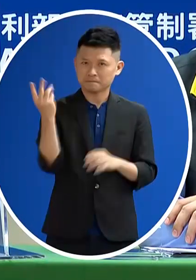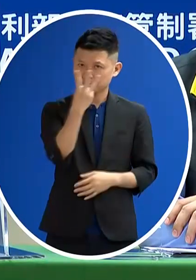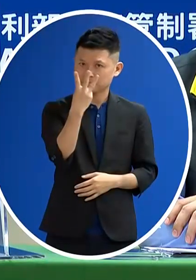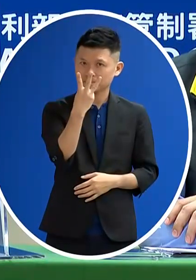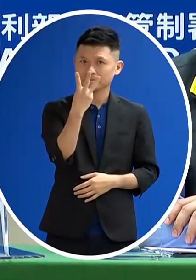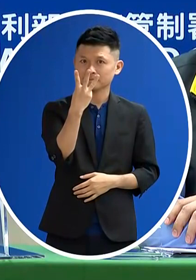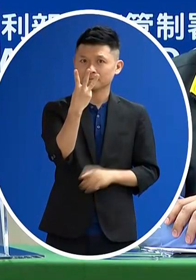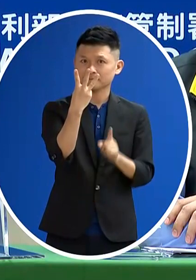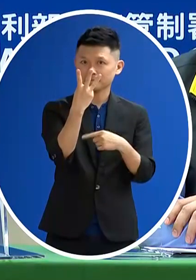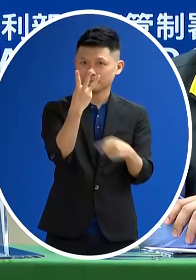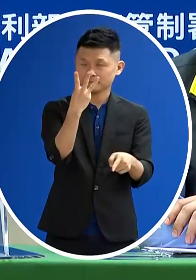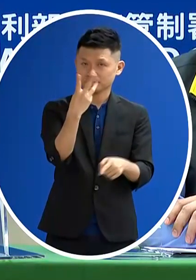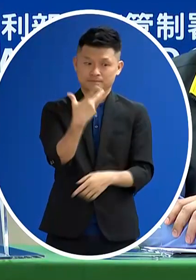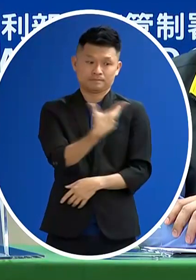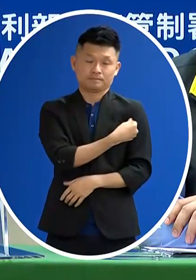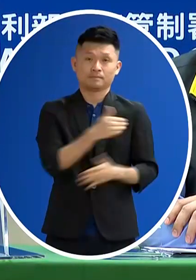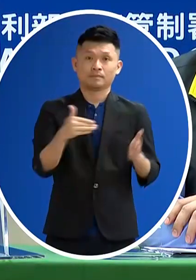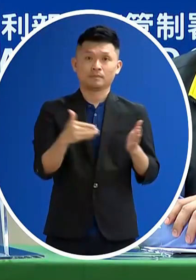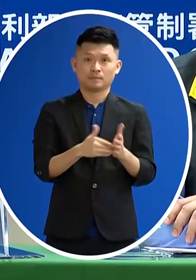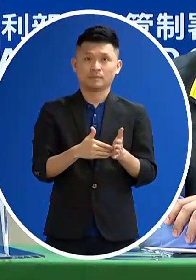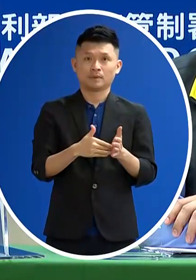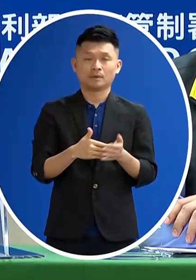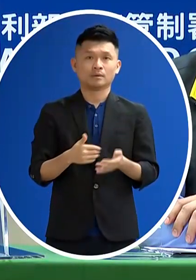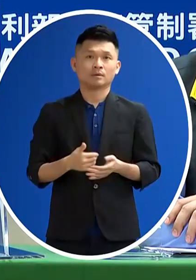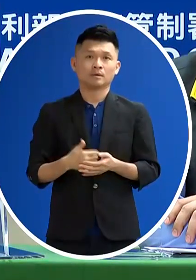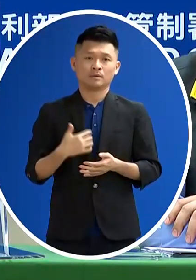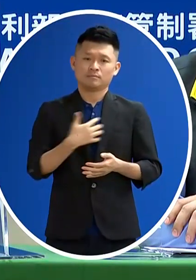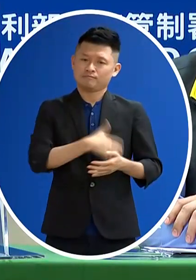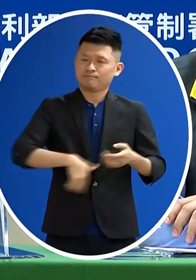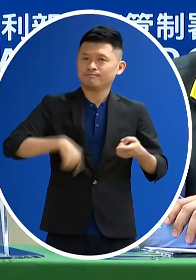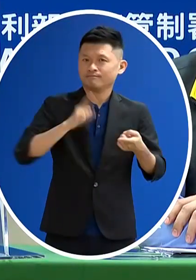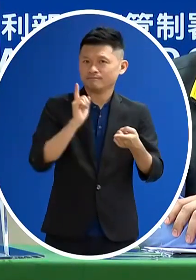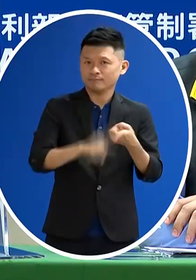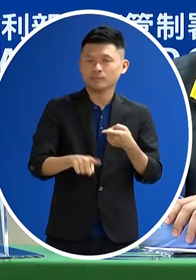哈3例的一个接种后持续上相关的不良反应的死亡案件。